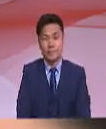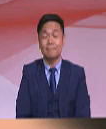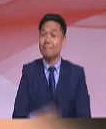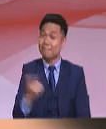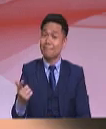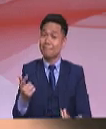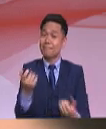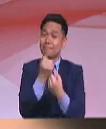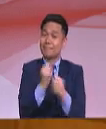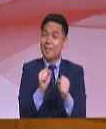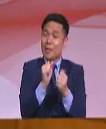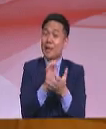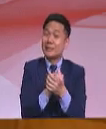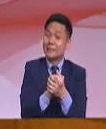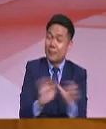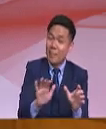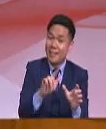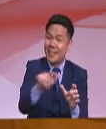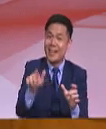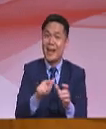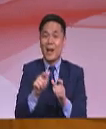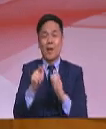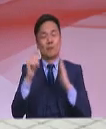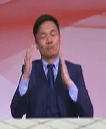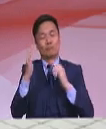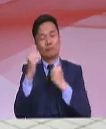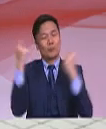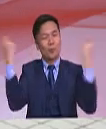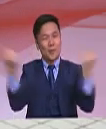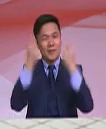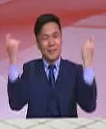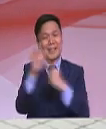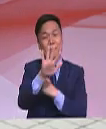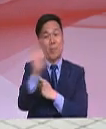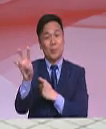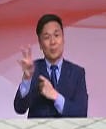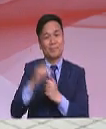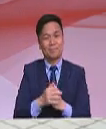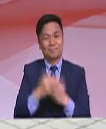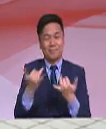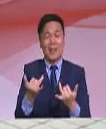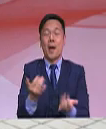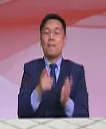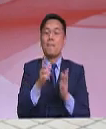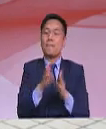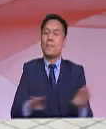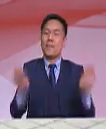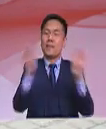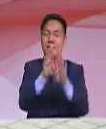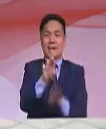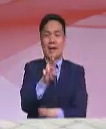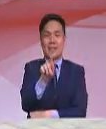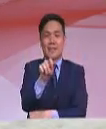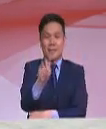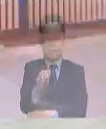Selamat Hari Ulang Tahun TV Malaysia ke-57. Sazwani Samsu, Berita RTM.